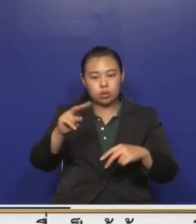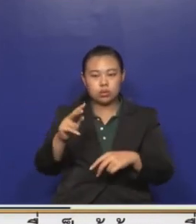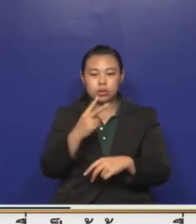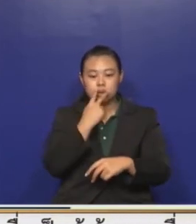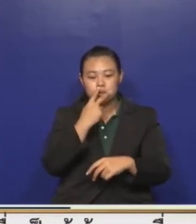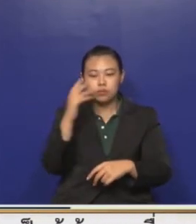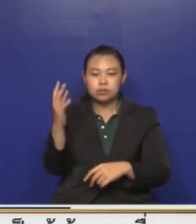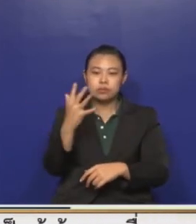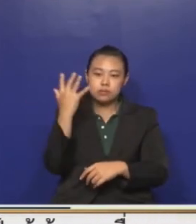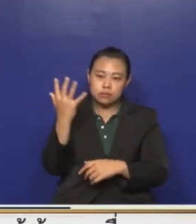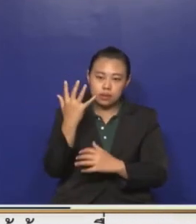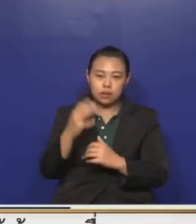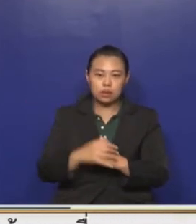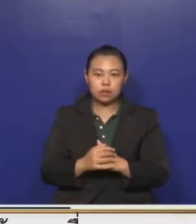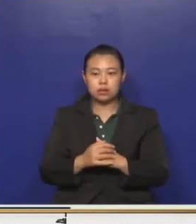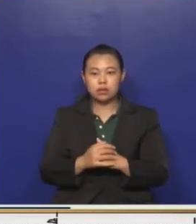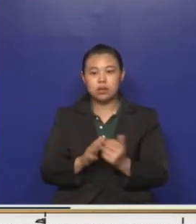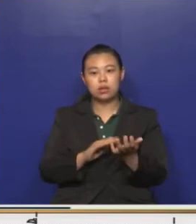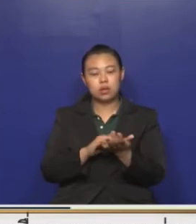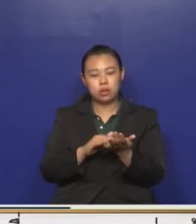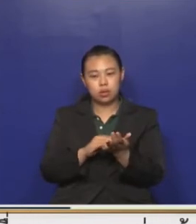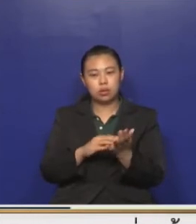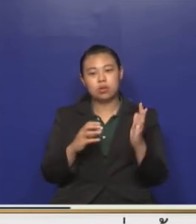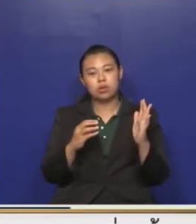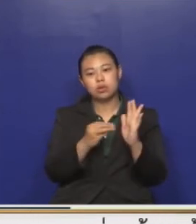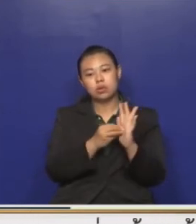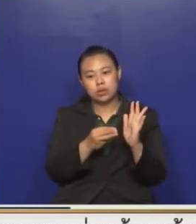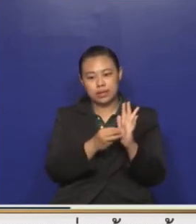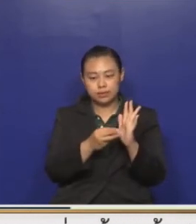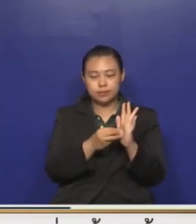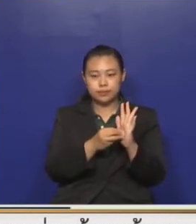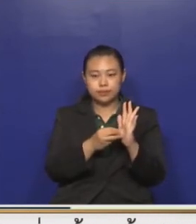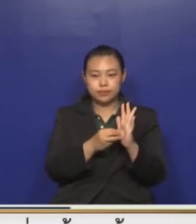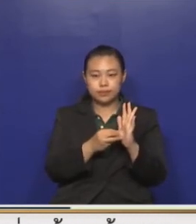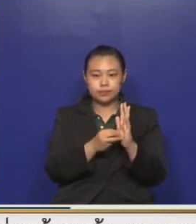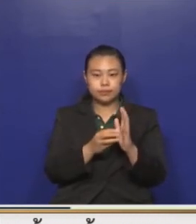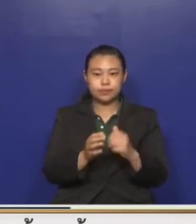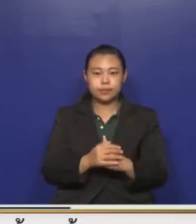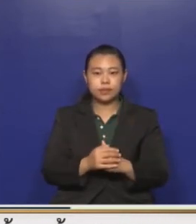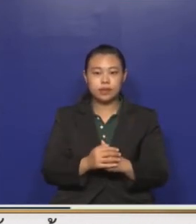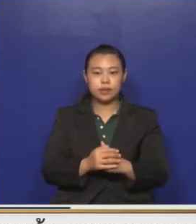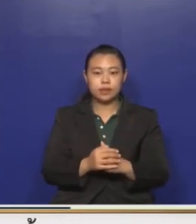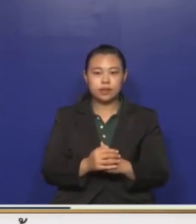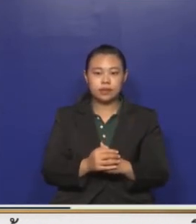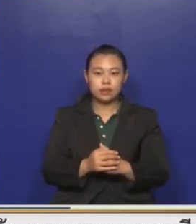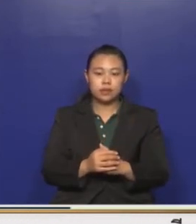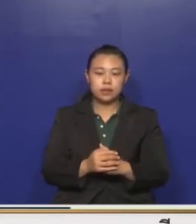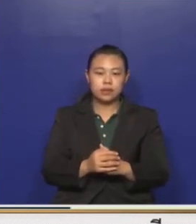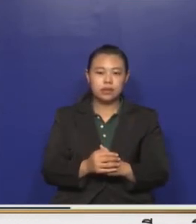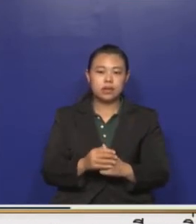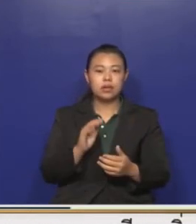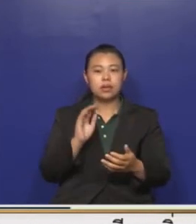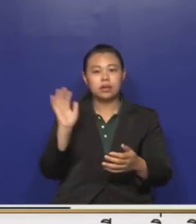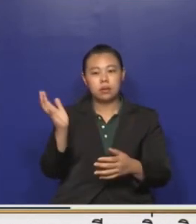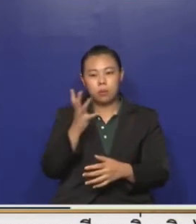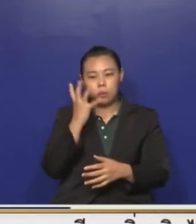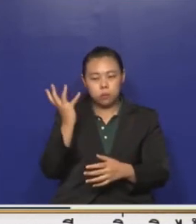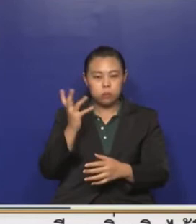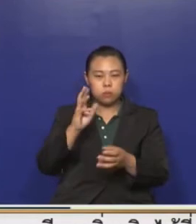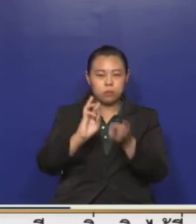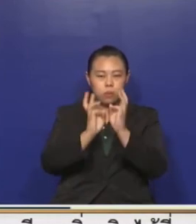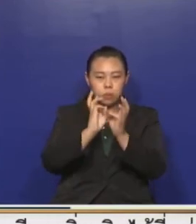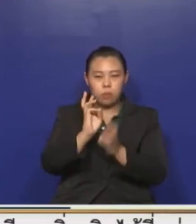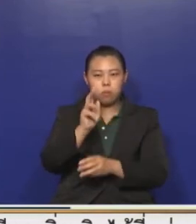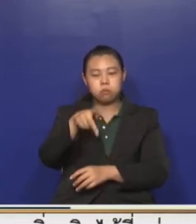ต้องขออภัพี่น้ชาวจัหวกุเทพมหานาคอน Moduleี่บางครั้ง แม้ว่ท่านลปริมาณ bo 2.5 ในกลงเทพแล้ว